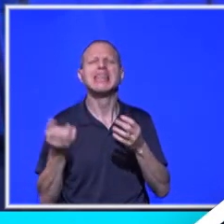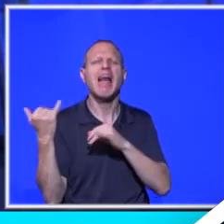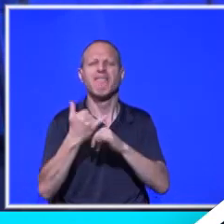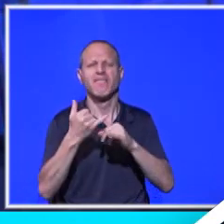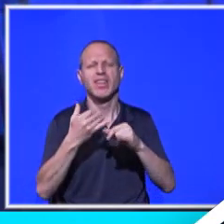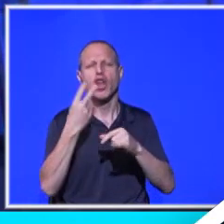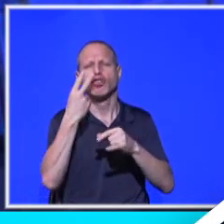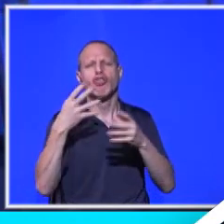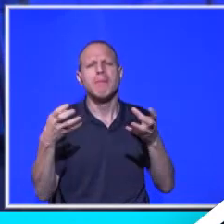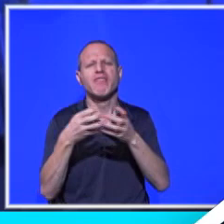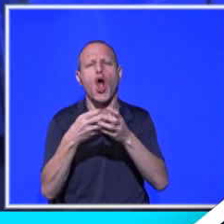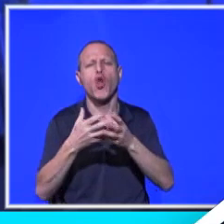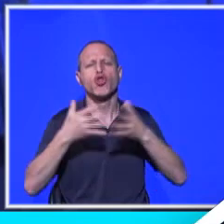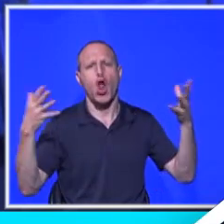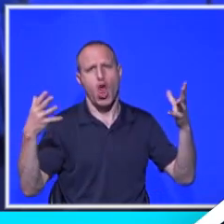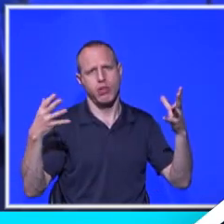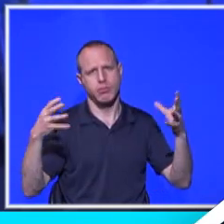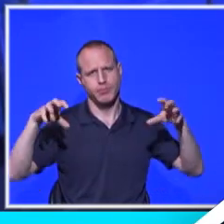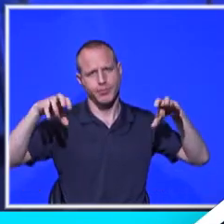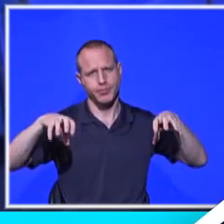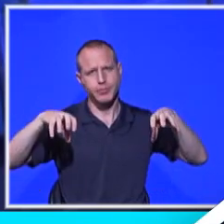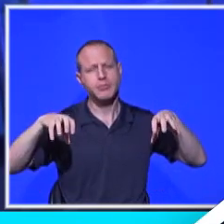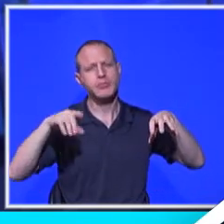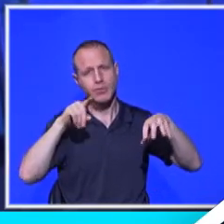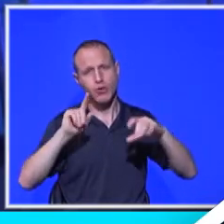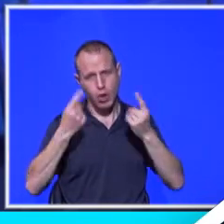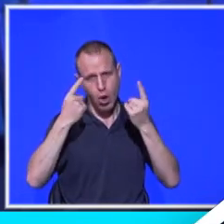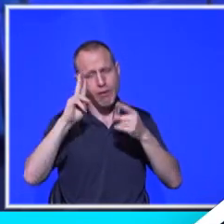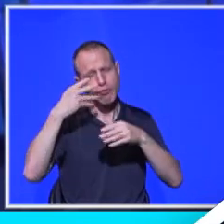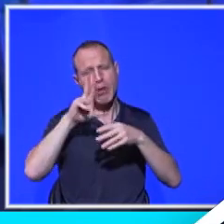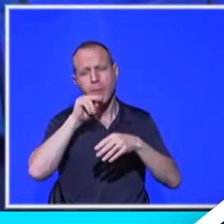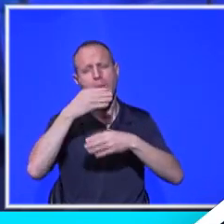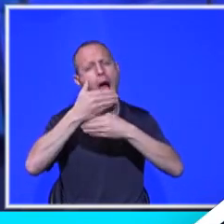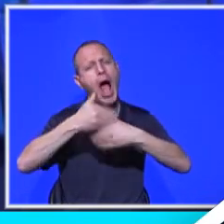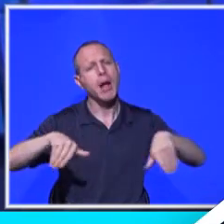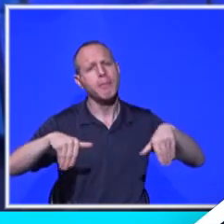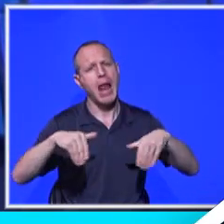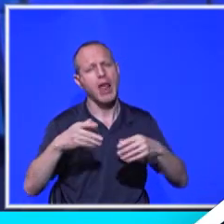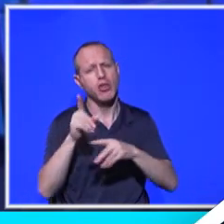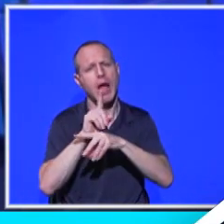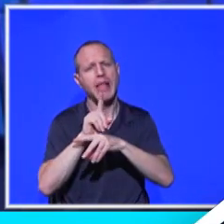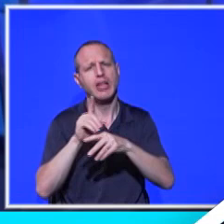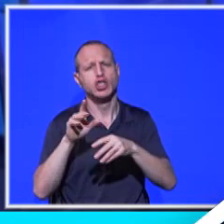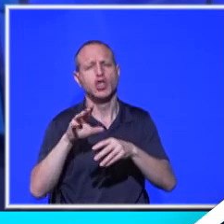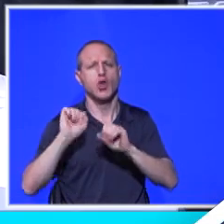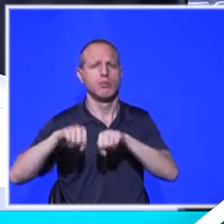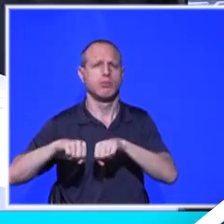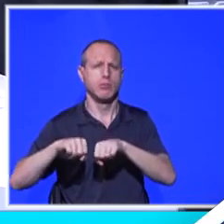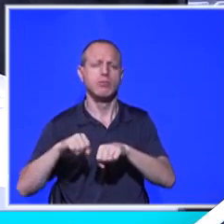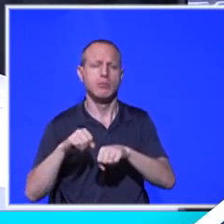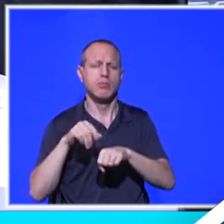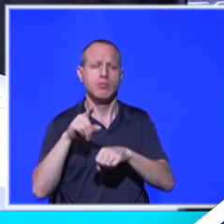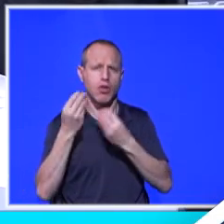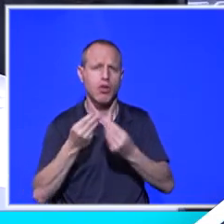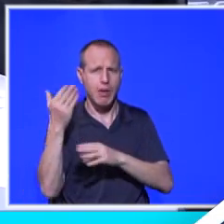גדולות, ואז כשזה קורה אפשר גם לדבר על הגבלת קדנציות, וזה טוב, זה טוב למדינה מדי פעם לרענן. בורגל, שנייה נעבור